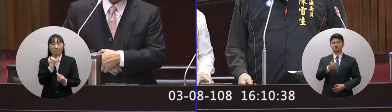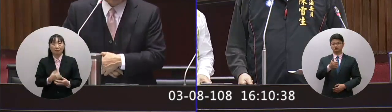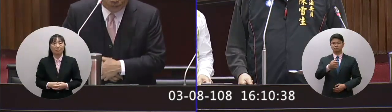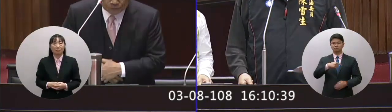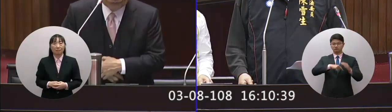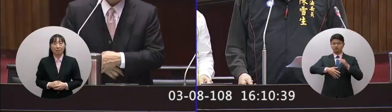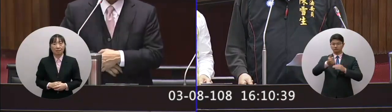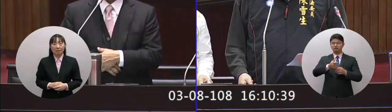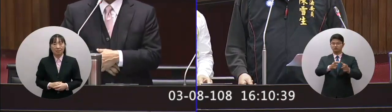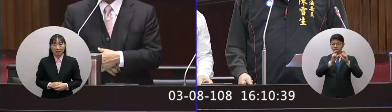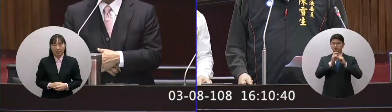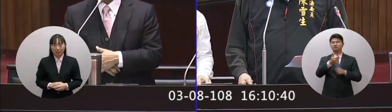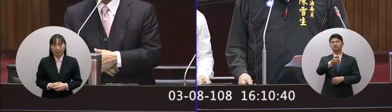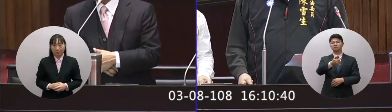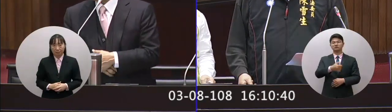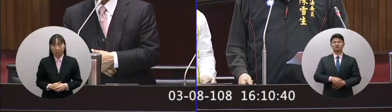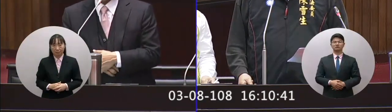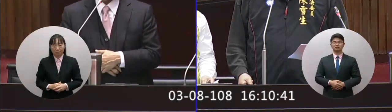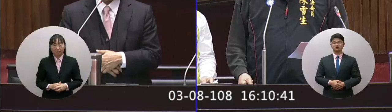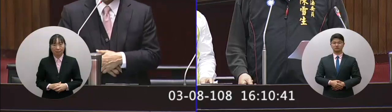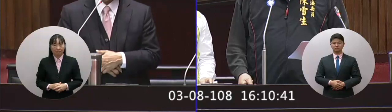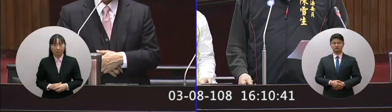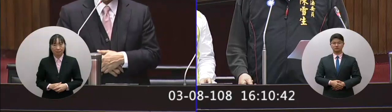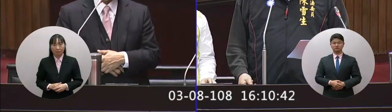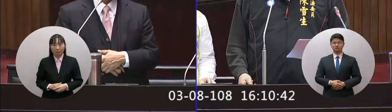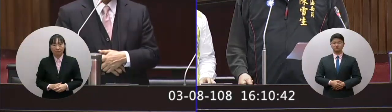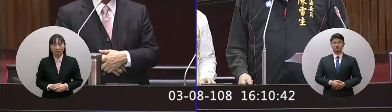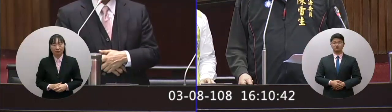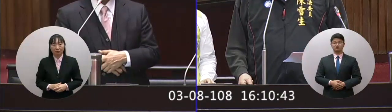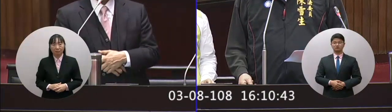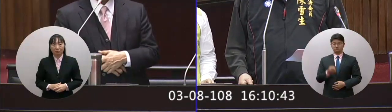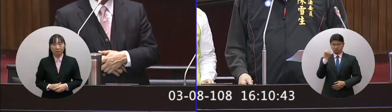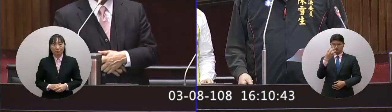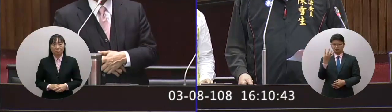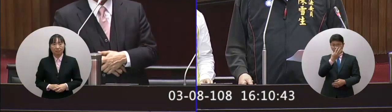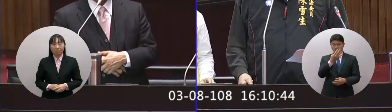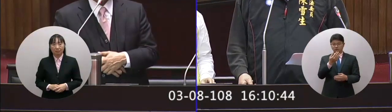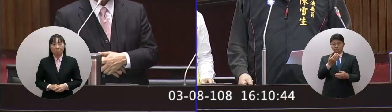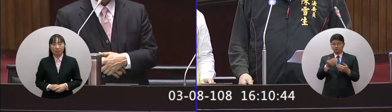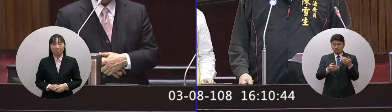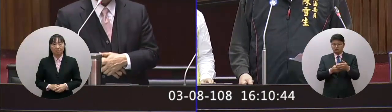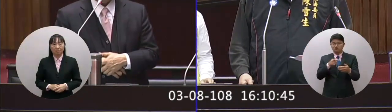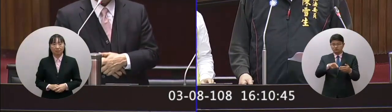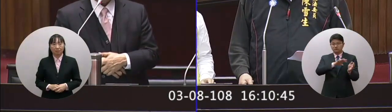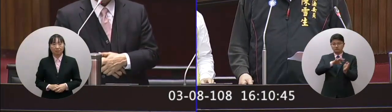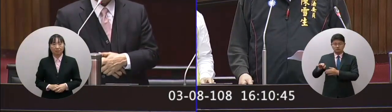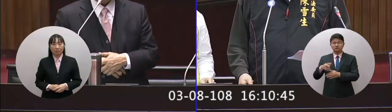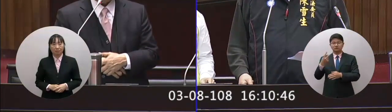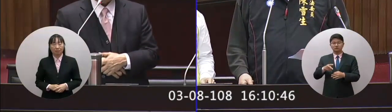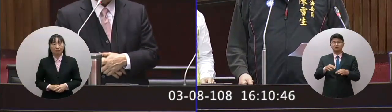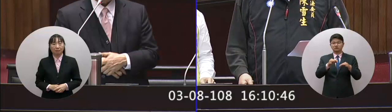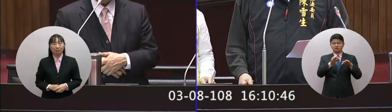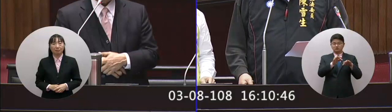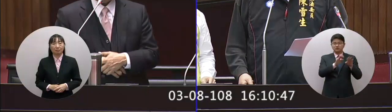谢院长的回答哈。那么他继新四通以后啊，又提出一个金马的小四